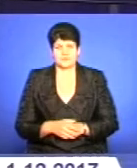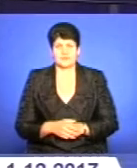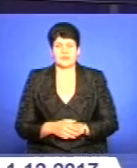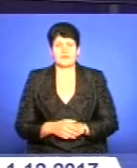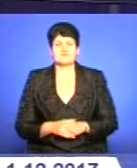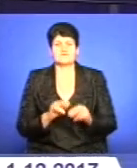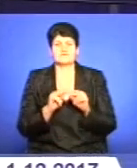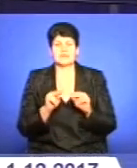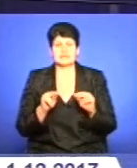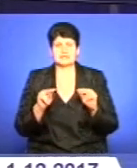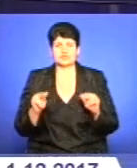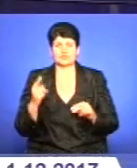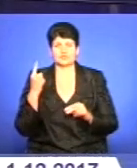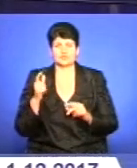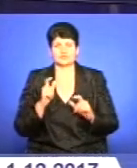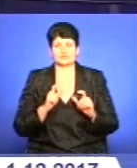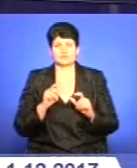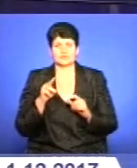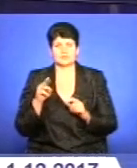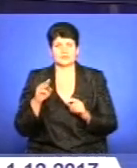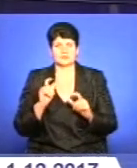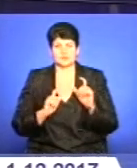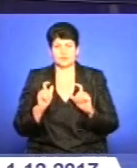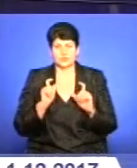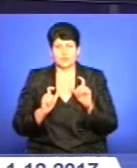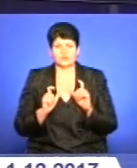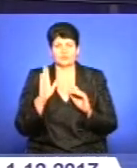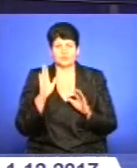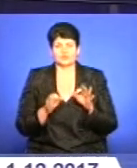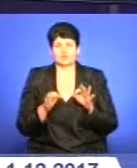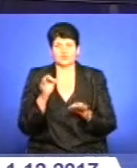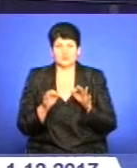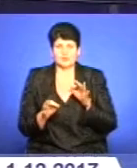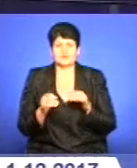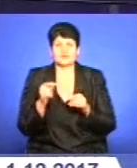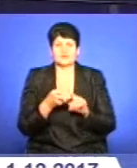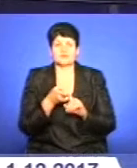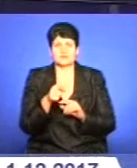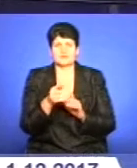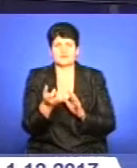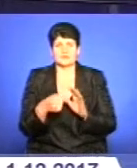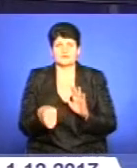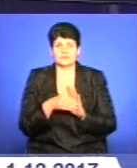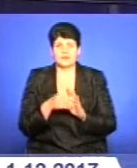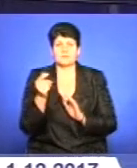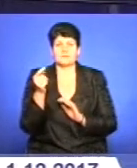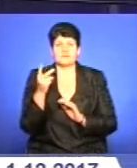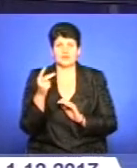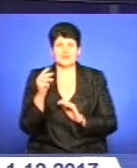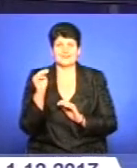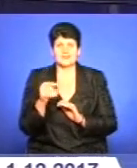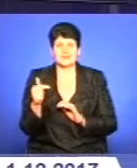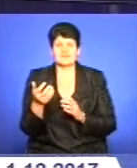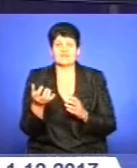Викладачка одного із закладів Тернополя постане перед судом через отримання неправомірної винагороди. 1500 гривень вона взяла,